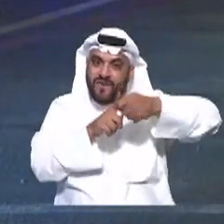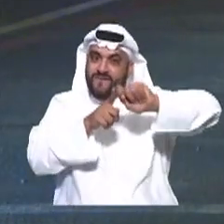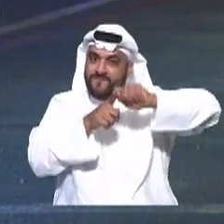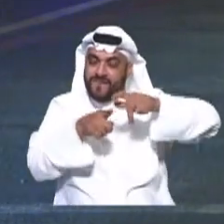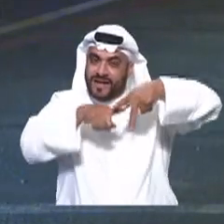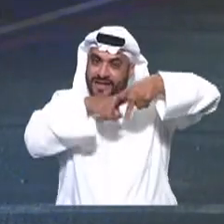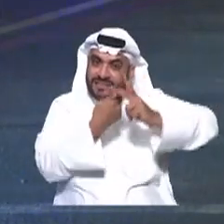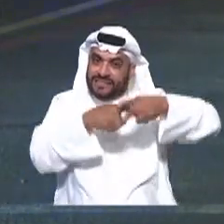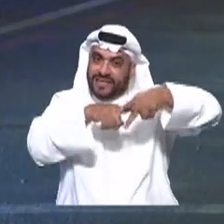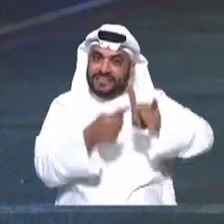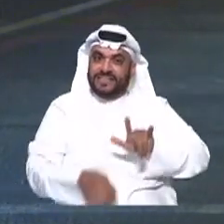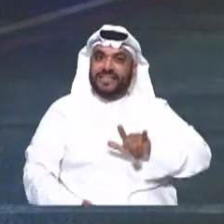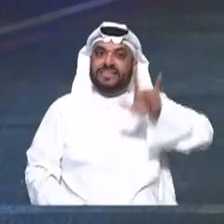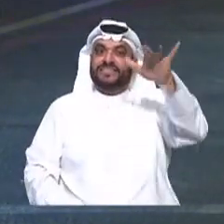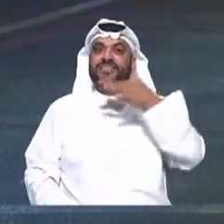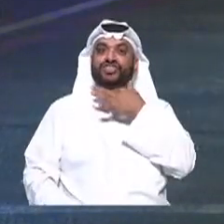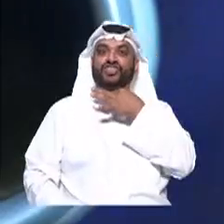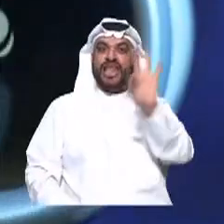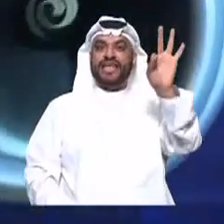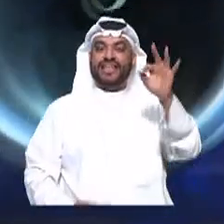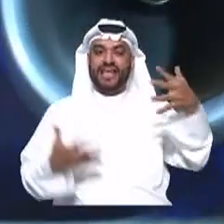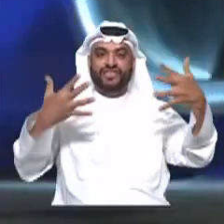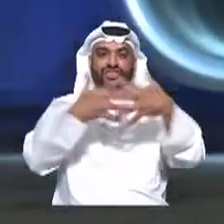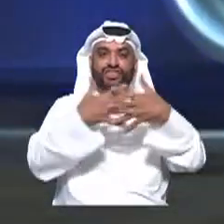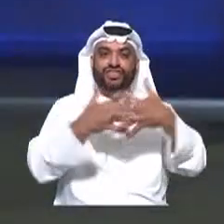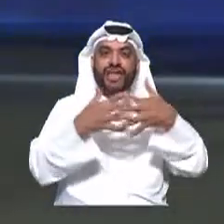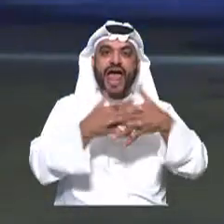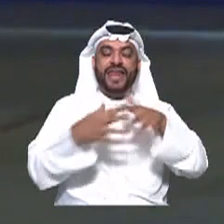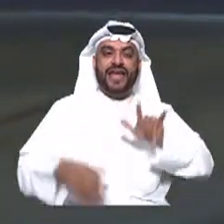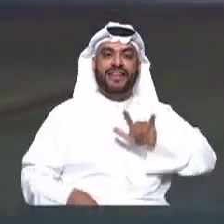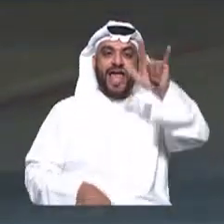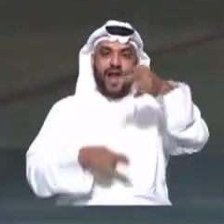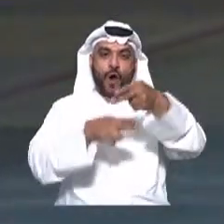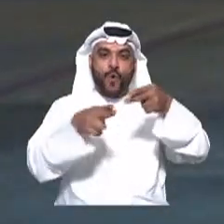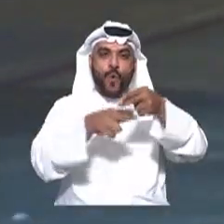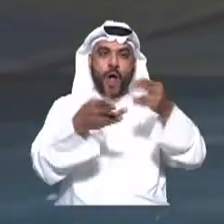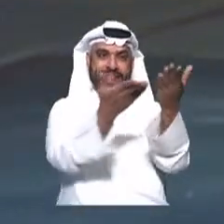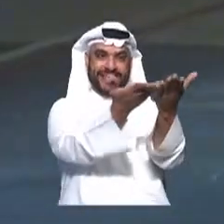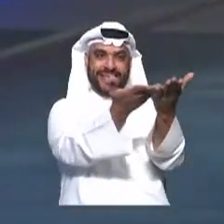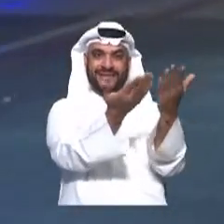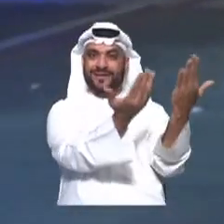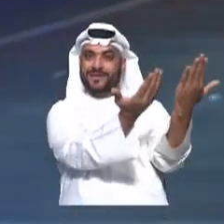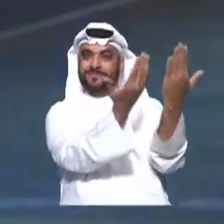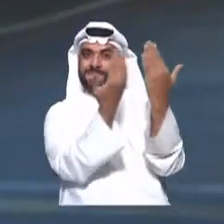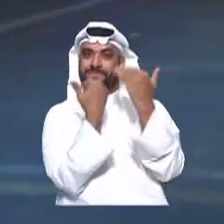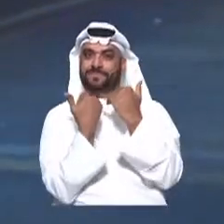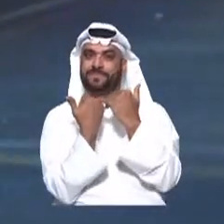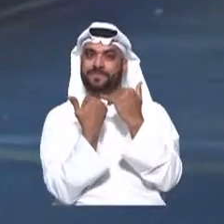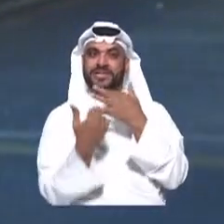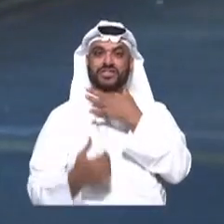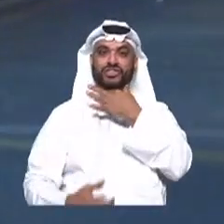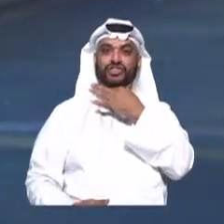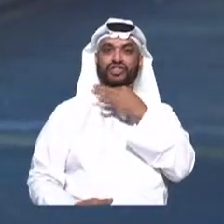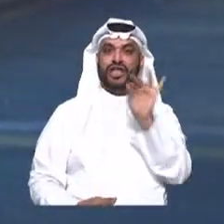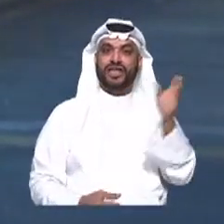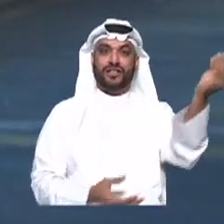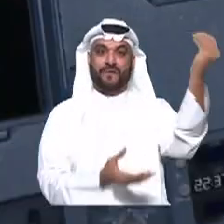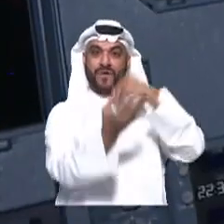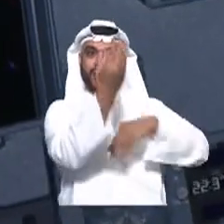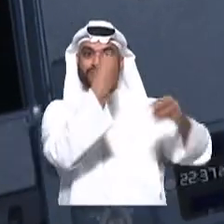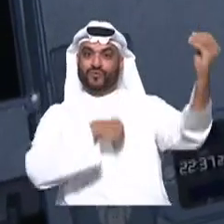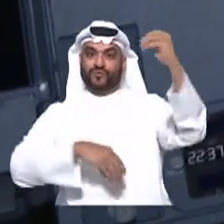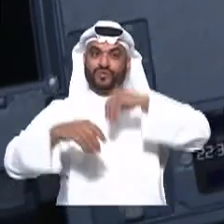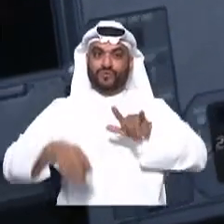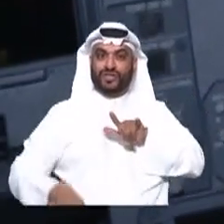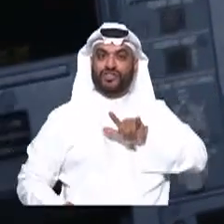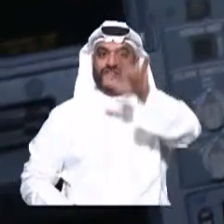الطائر الأزرق يعود من جديد للتحليق في سماء الإنجاز والإبداع، هذه المرة من بوابة تحديث الأسطول الجوي لشركة